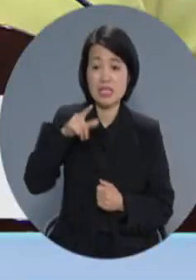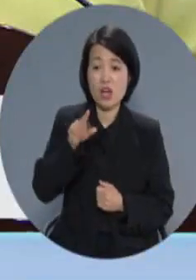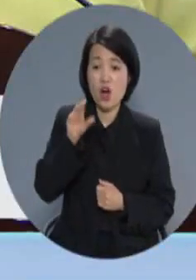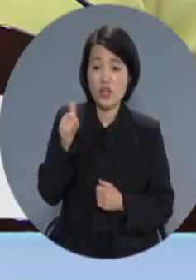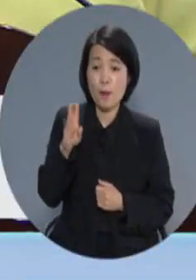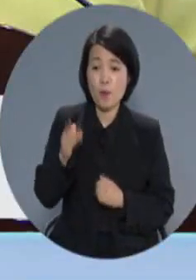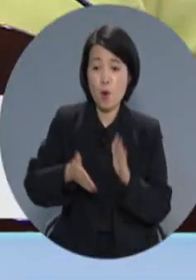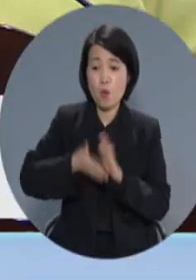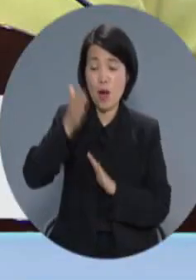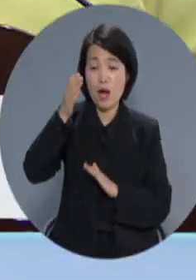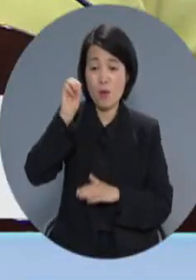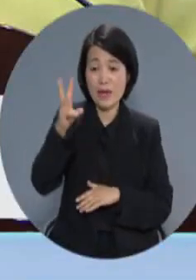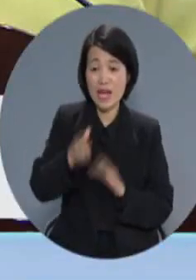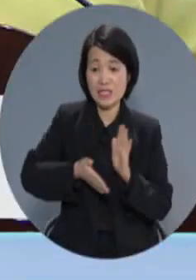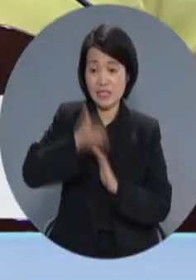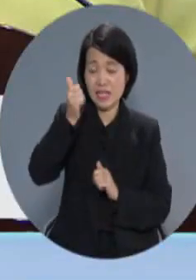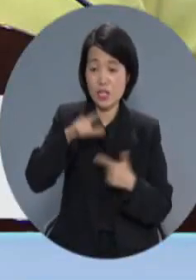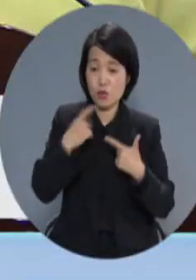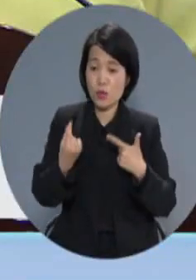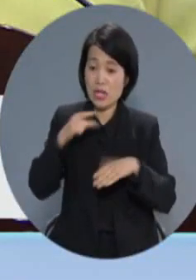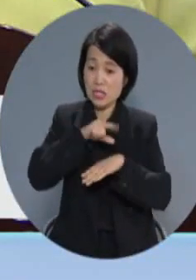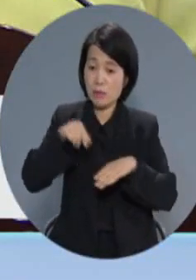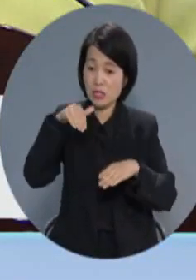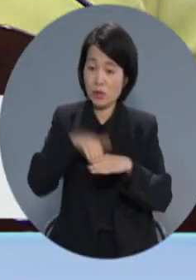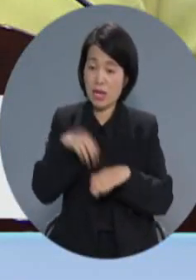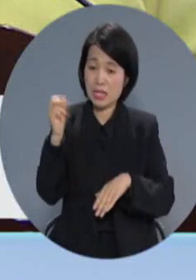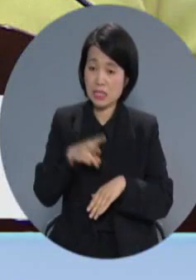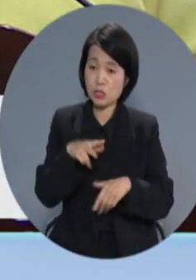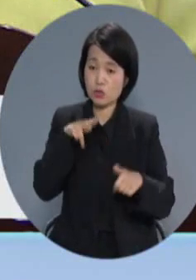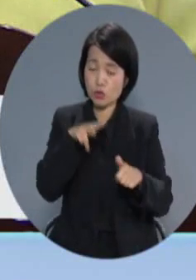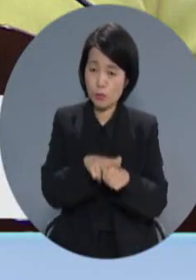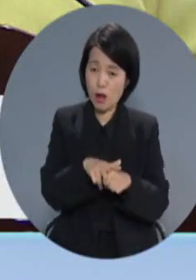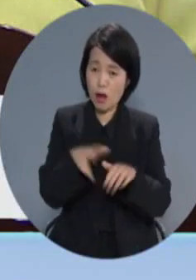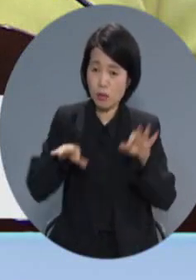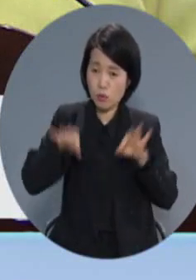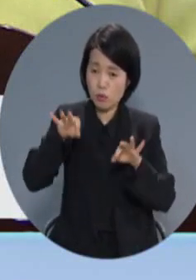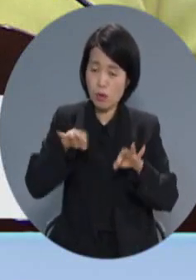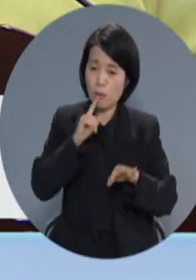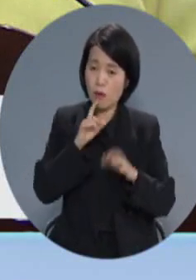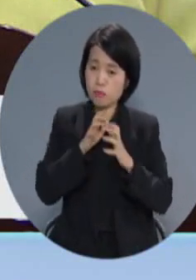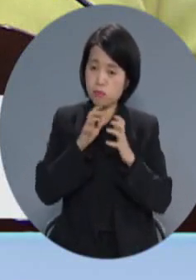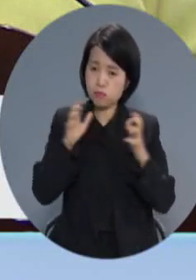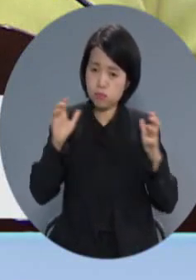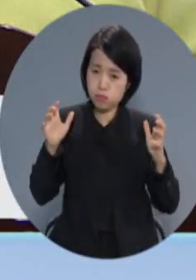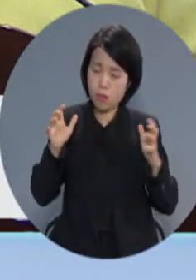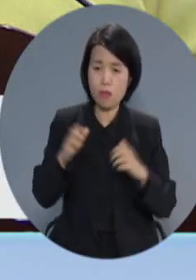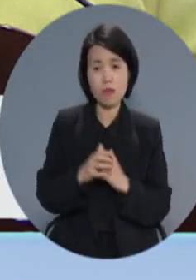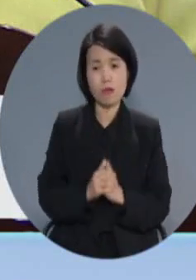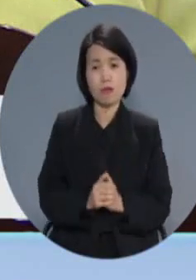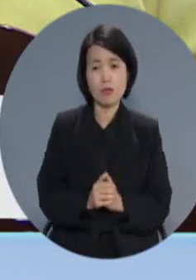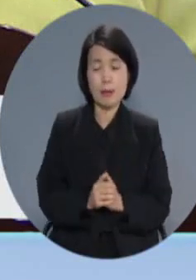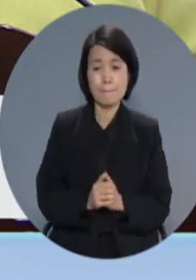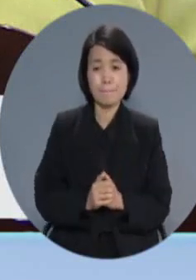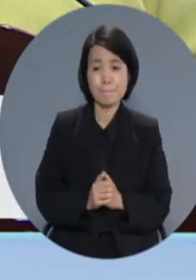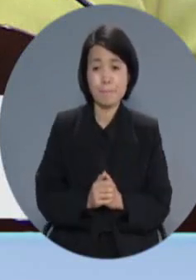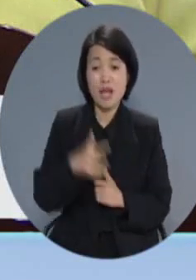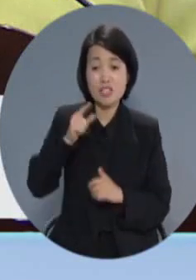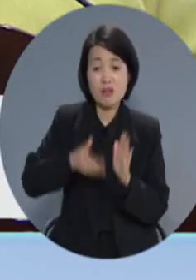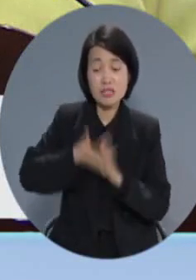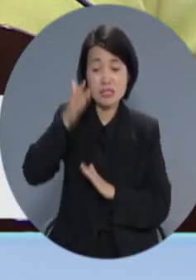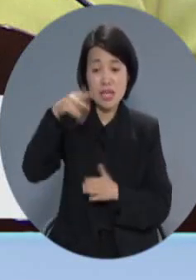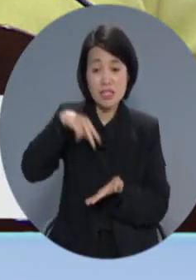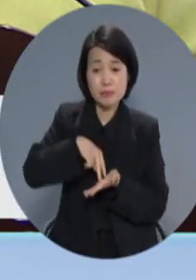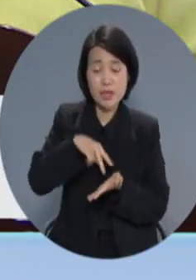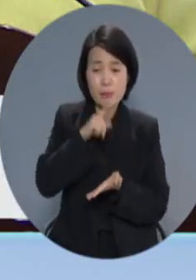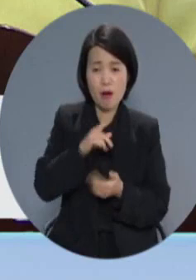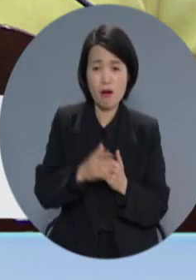정의연복 광양시장이 이번 6.1 지방선거에서 다시 출마를 저울질하고 있다는 설이 확산하고 있습니다. 정 시장 측은